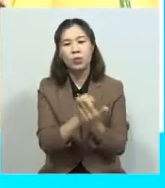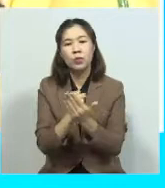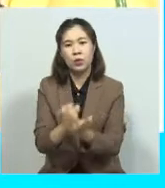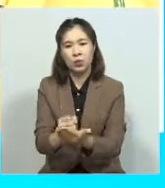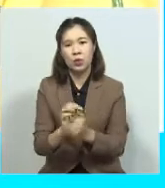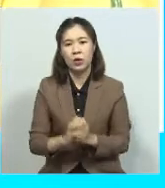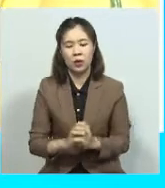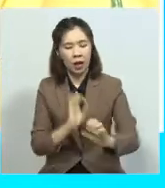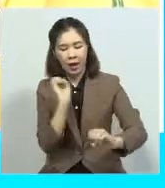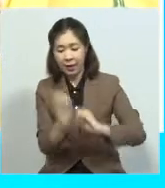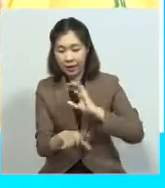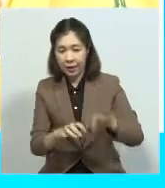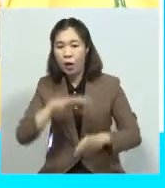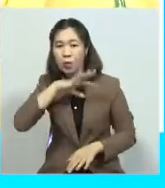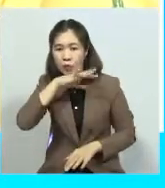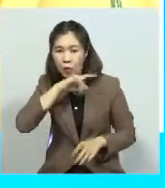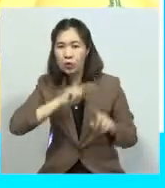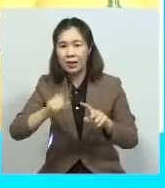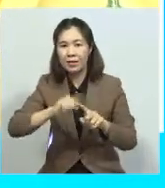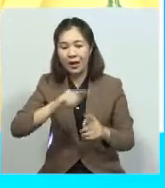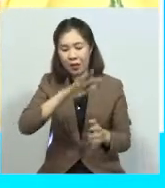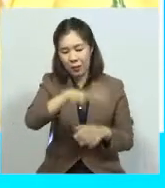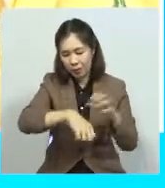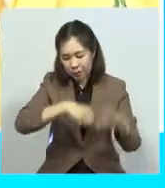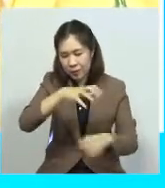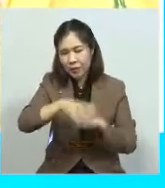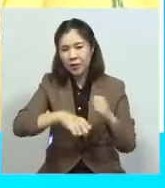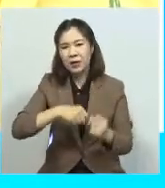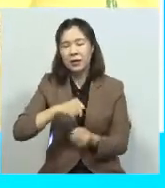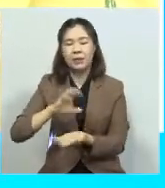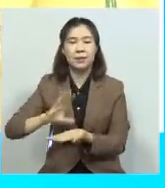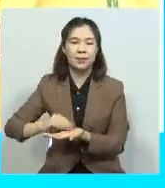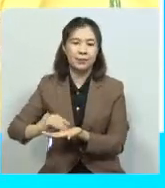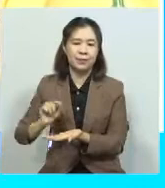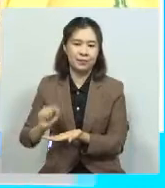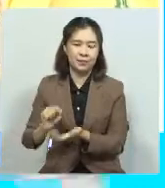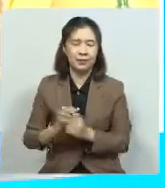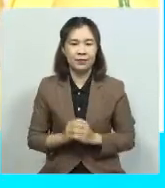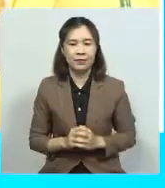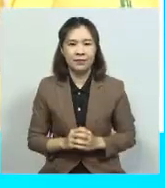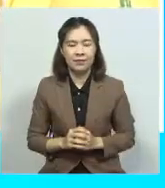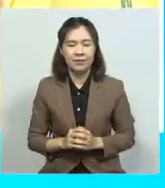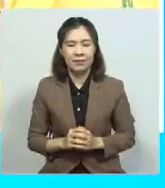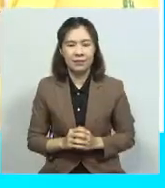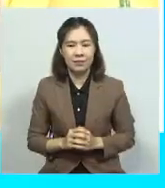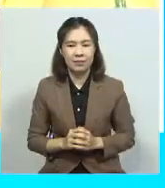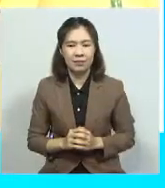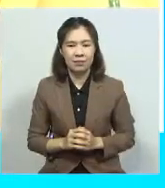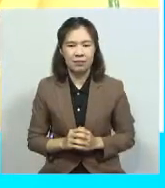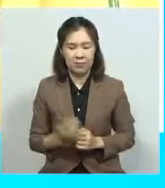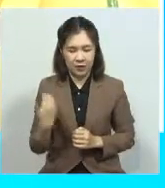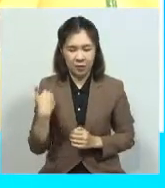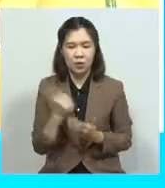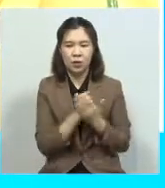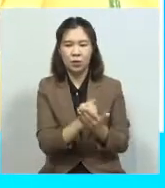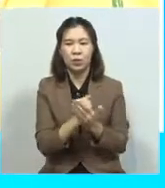าสิ่งปฏิกูลต่างๆที่อยู่ใต้คลองขึ้นมาร่วมกับส่วนกลางเขตแล้วก็ทหารนะครับเอาขึ้นมาได้ระดับหนึ่งนะ